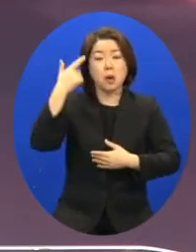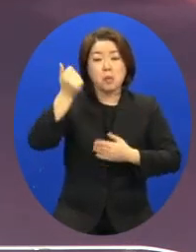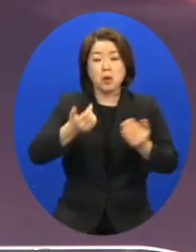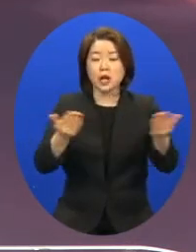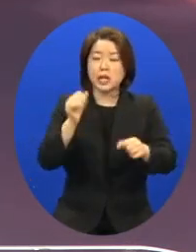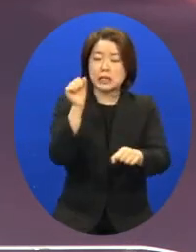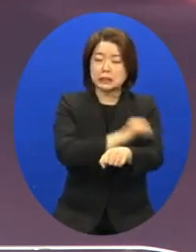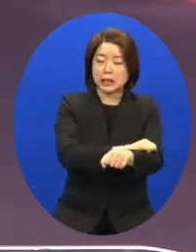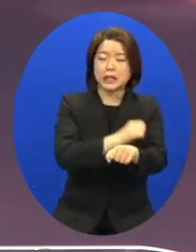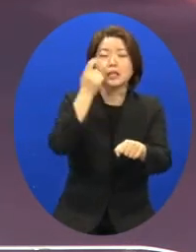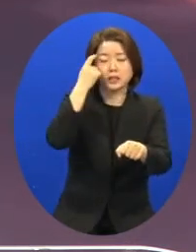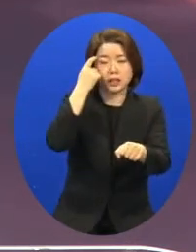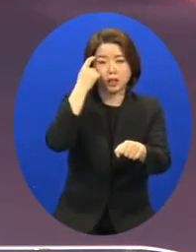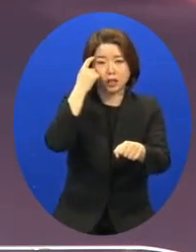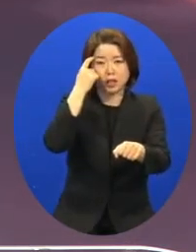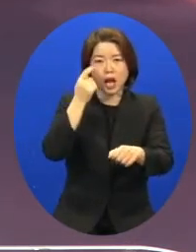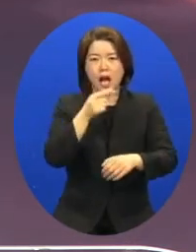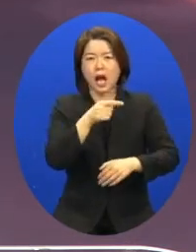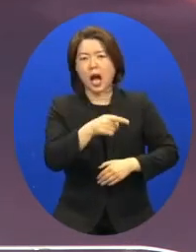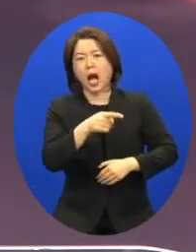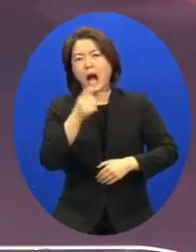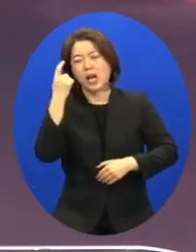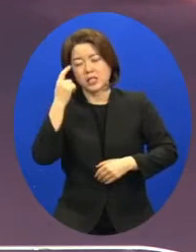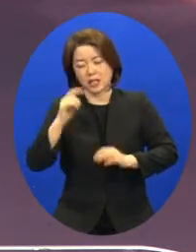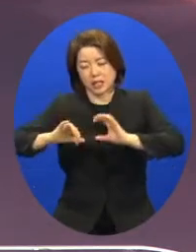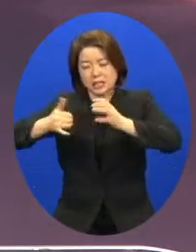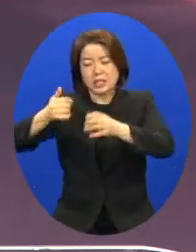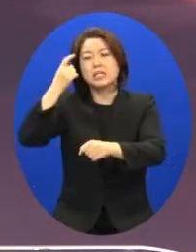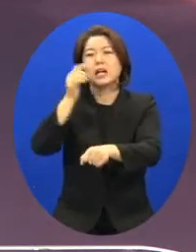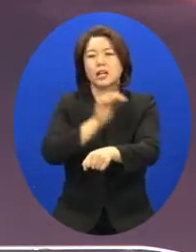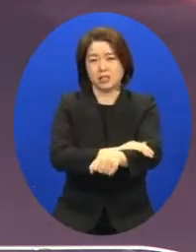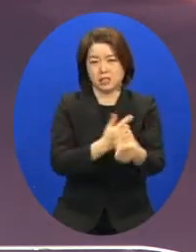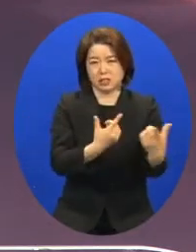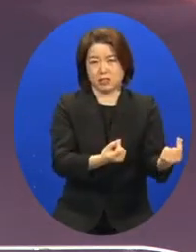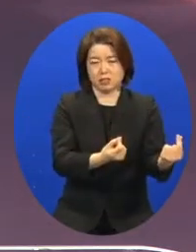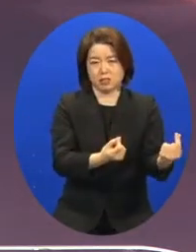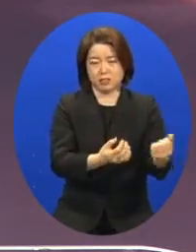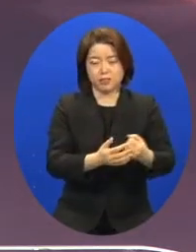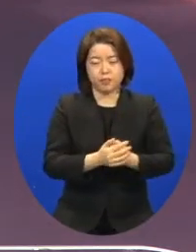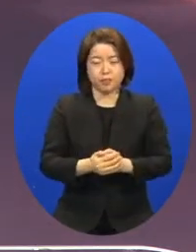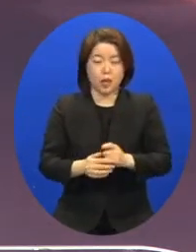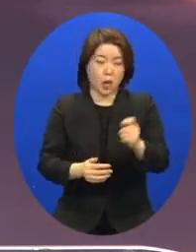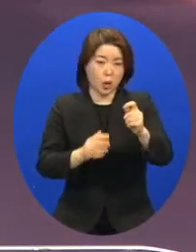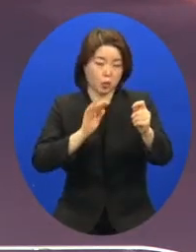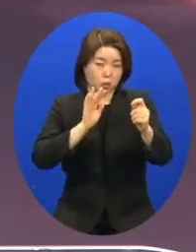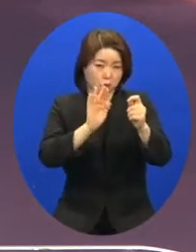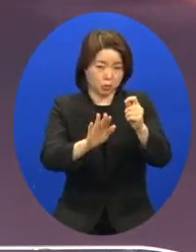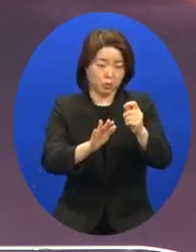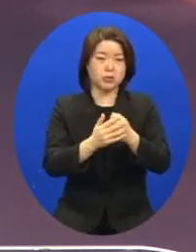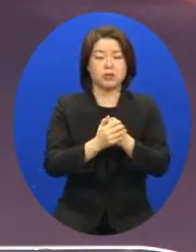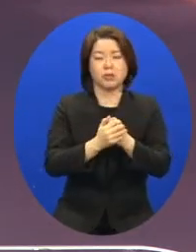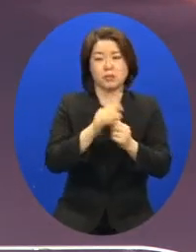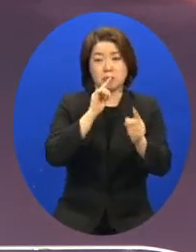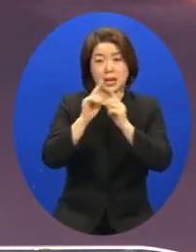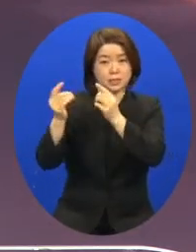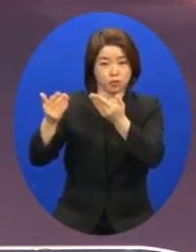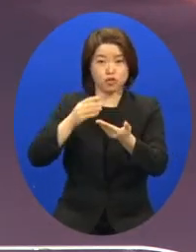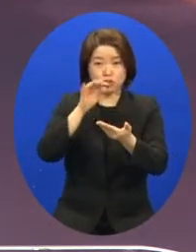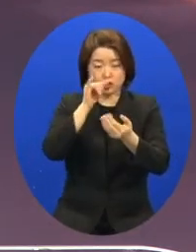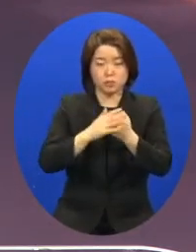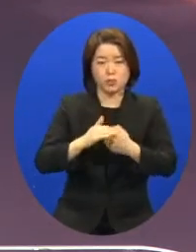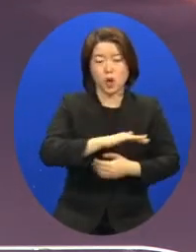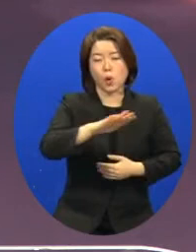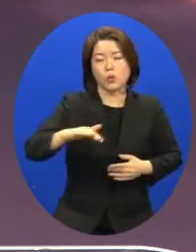그게 바로 세상의 지혜였어요. 하나님께서 저에게 고린도후서 4장 10절 말씀을 주셨습니다. 우리가